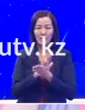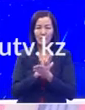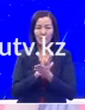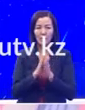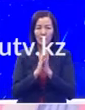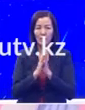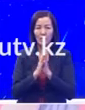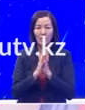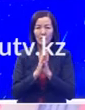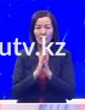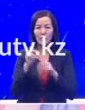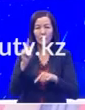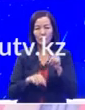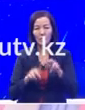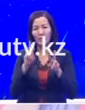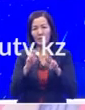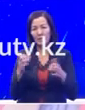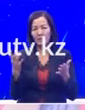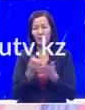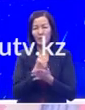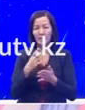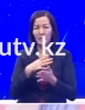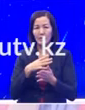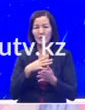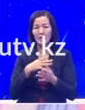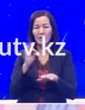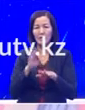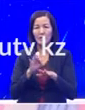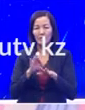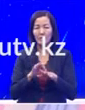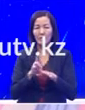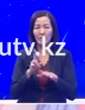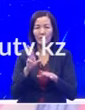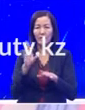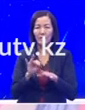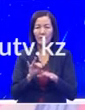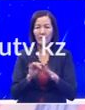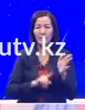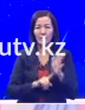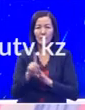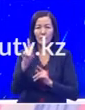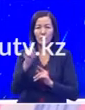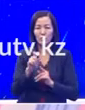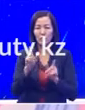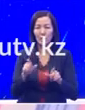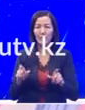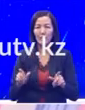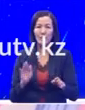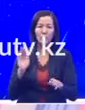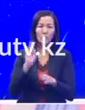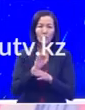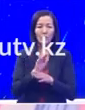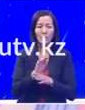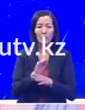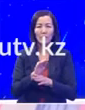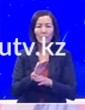сұраған болатынбыз туыстарын іздеп. Енді оған індет басталғаннан кейін 100 адамға толды. Біз уақыт өте келе енді соң биыл